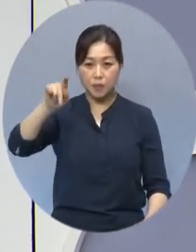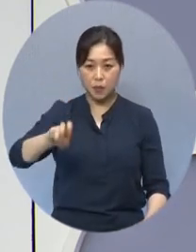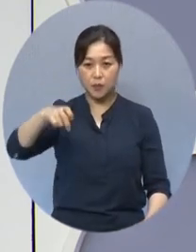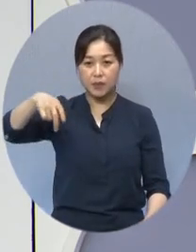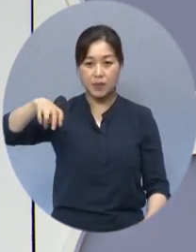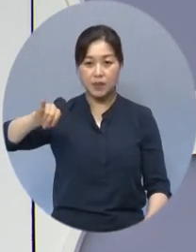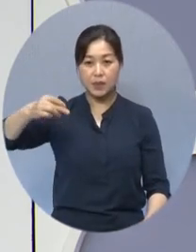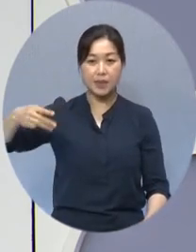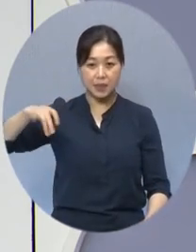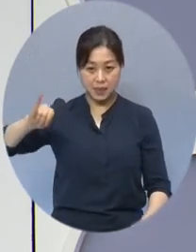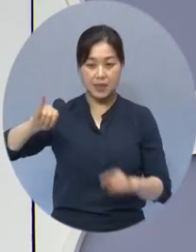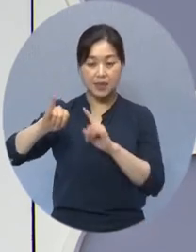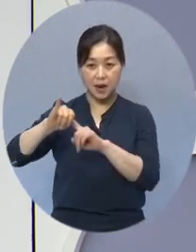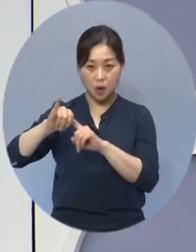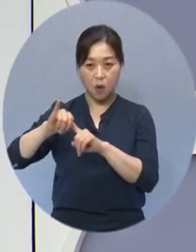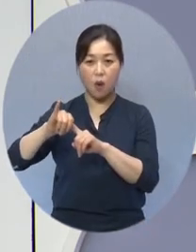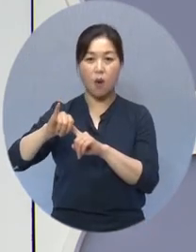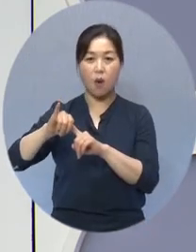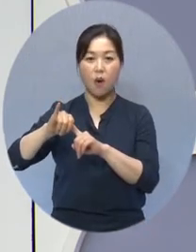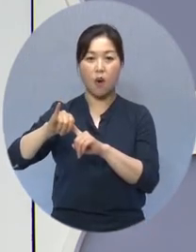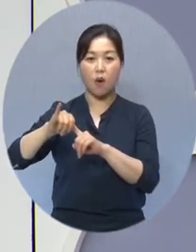돼요. 그러면 거기는 이제